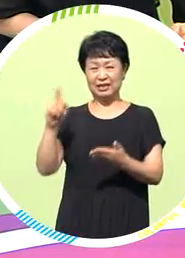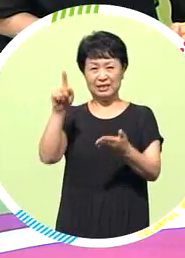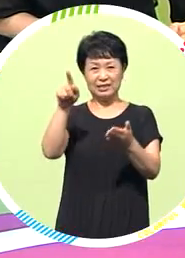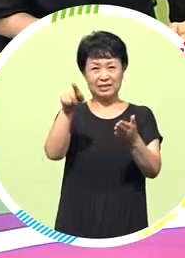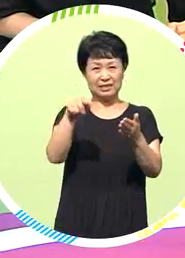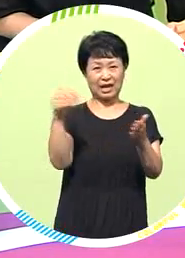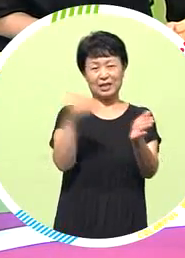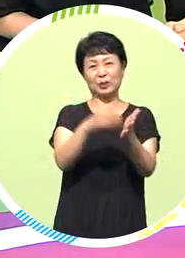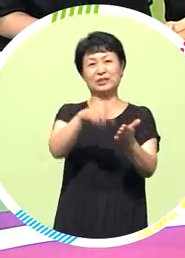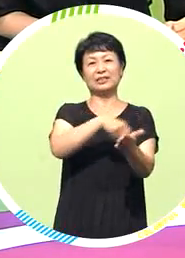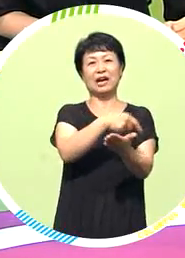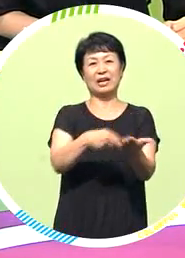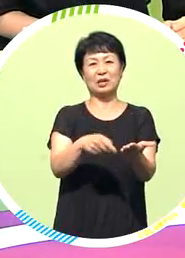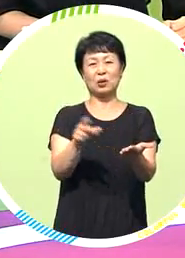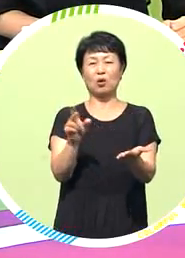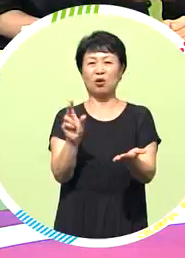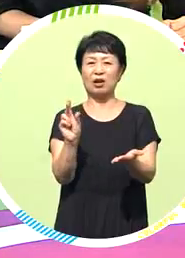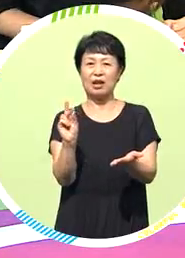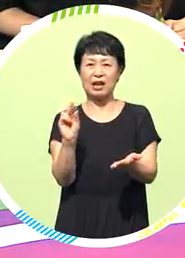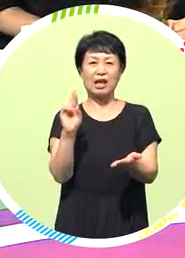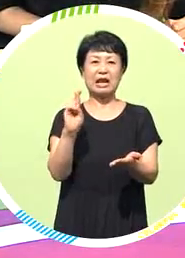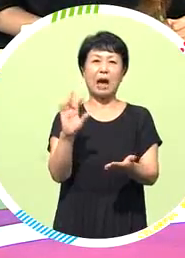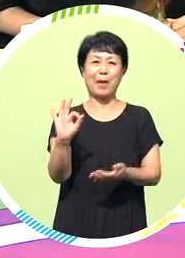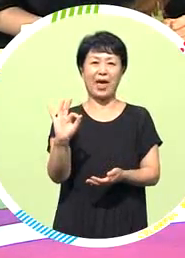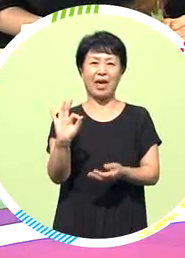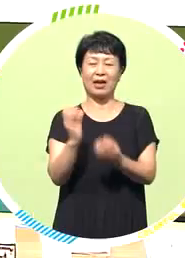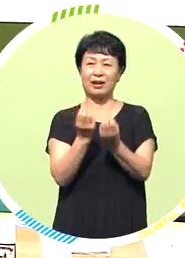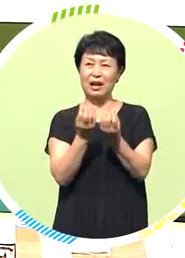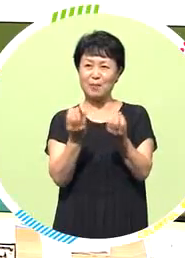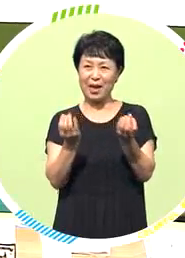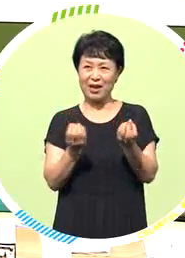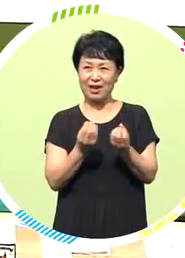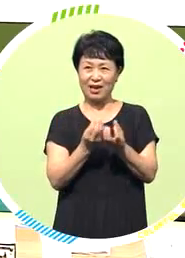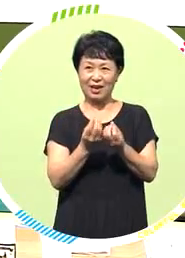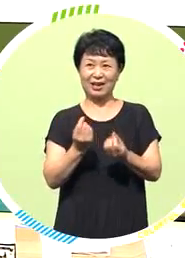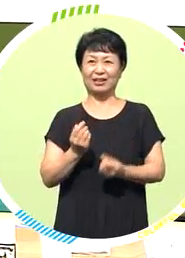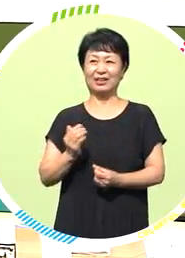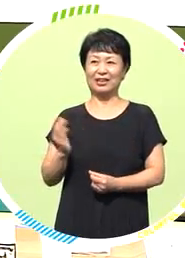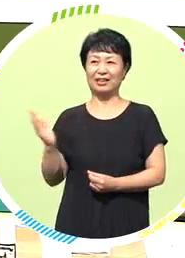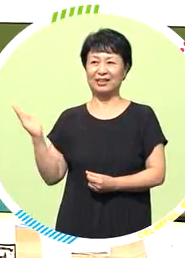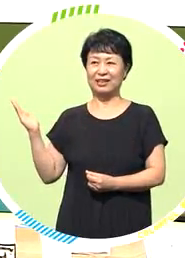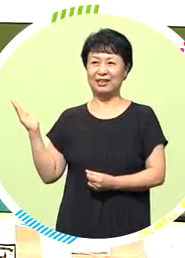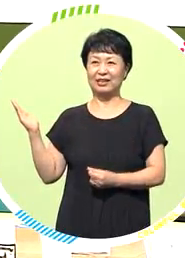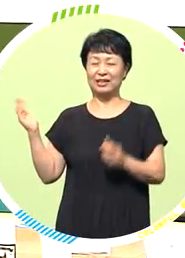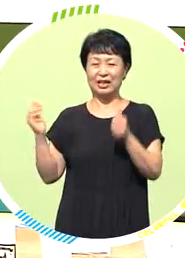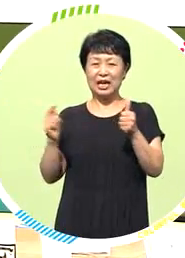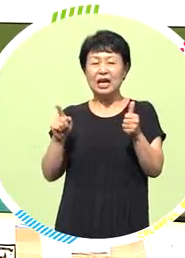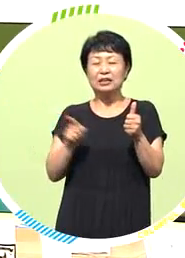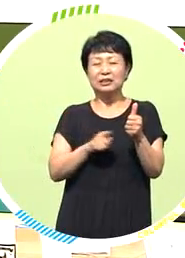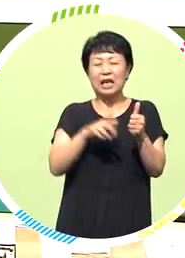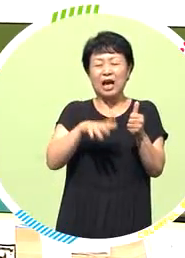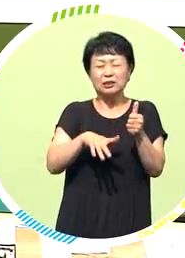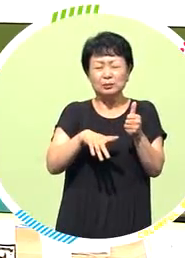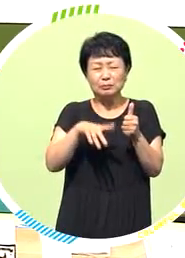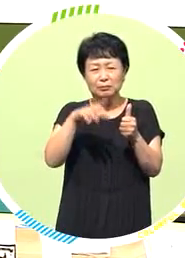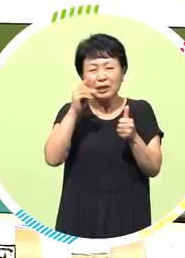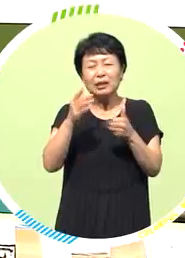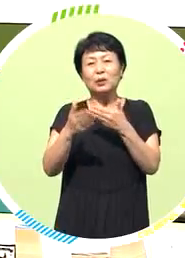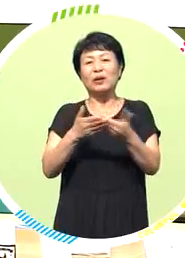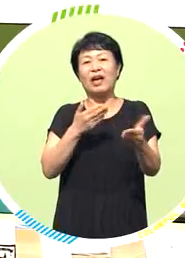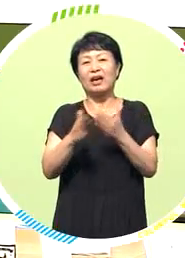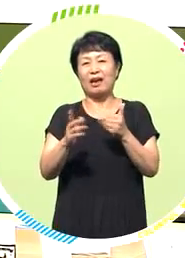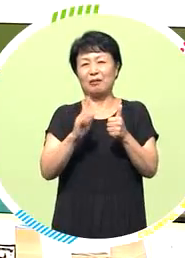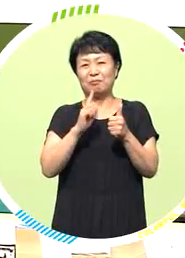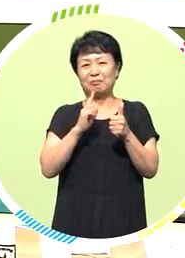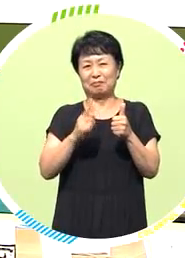メラメちゃんをさせていただきます。 これ人生初めての体験。 そうなんですね。 いいんでしょうか私は、